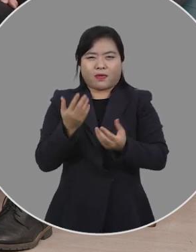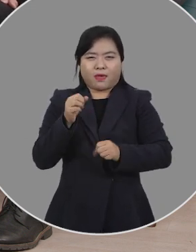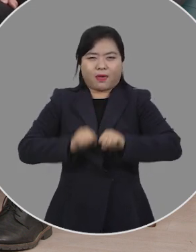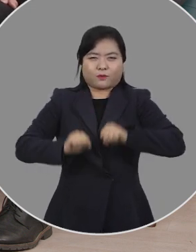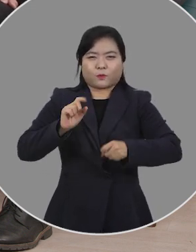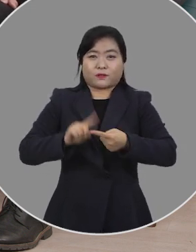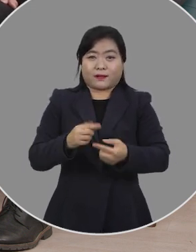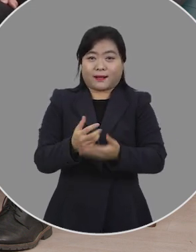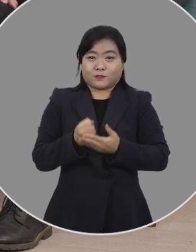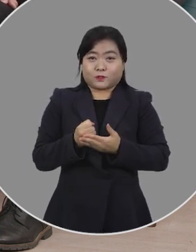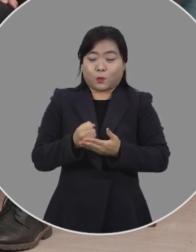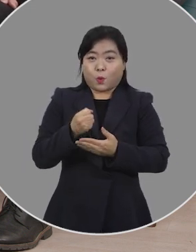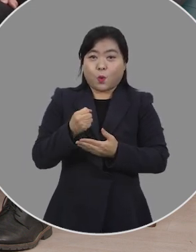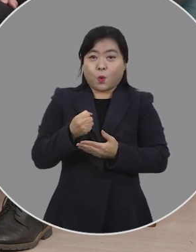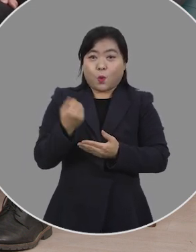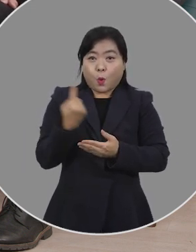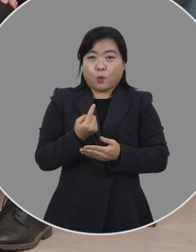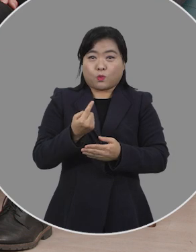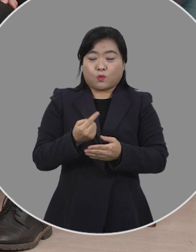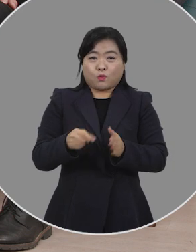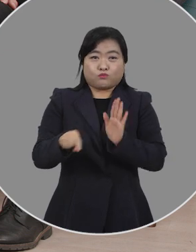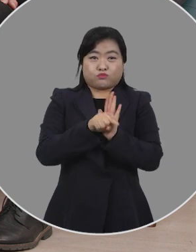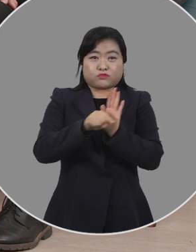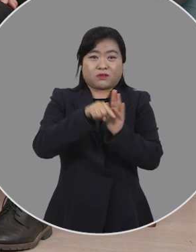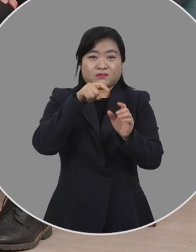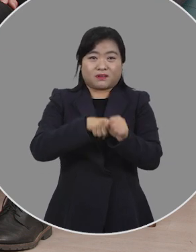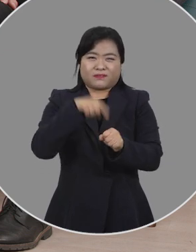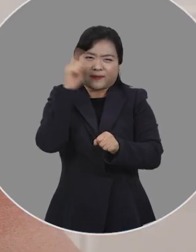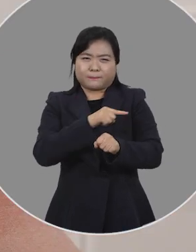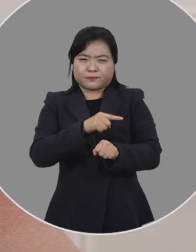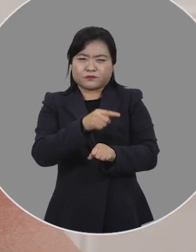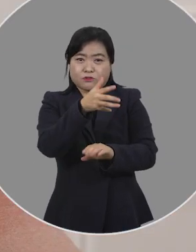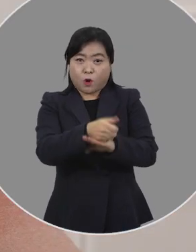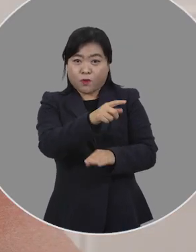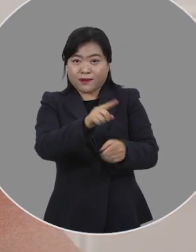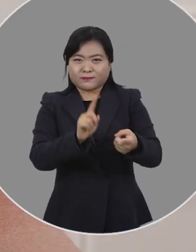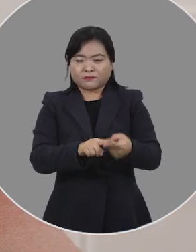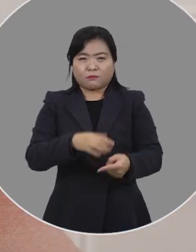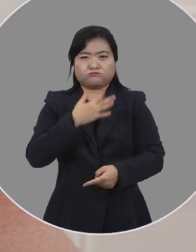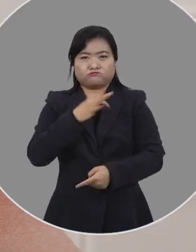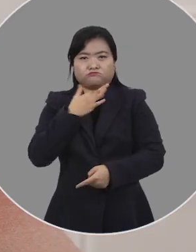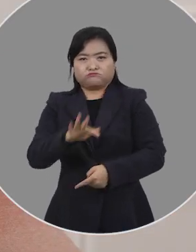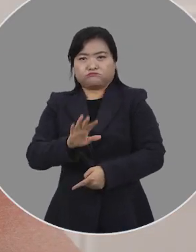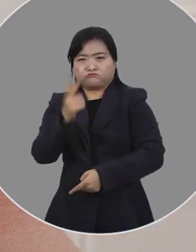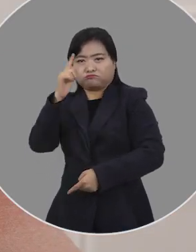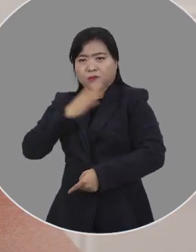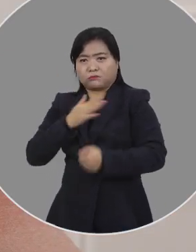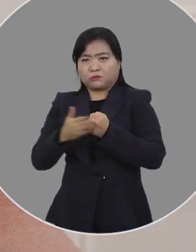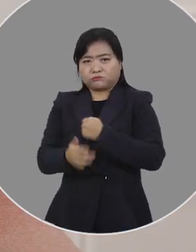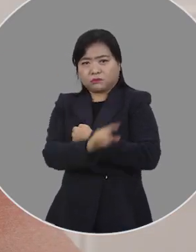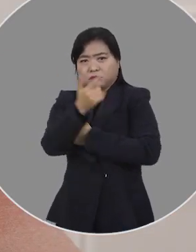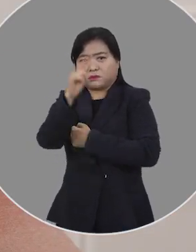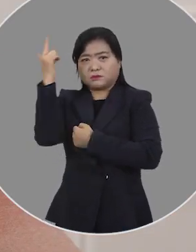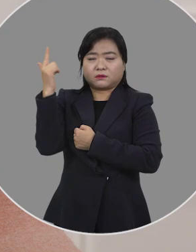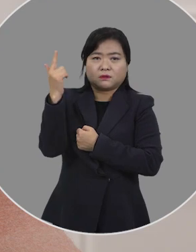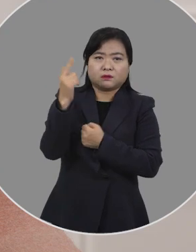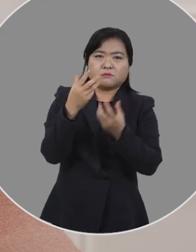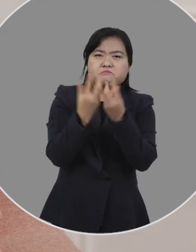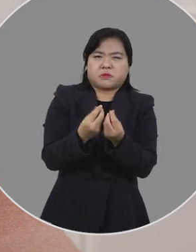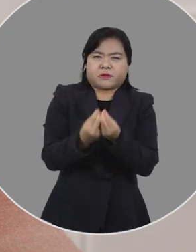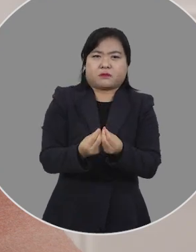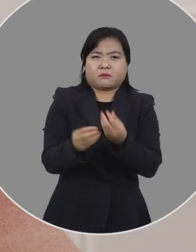행동이 가지고 온 부정적인 비난받아 마땅한 결과를 부인할 수 있는 여지들이 충분히 있는 거예요. 그리고 사실은